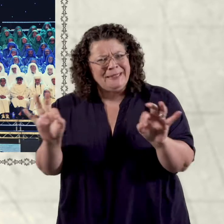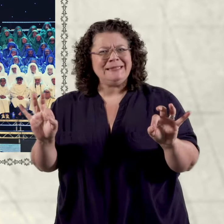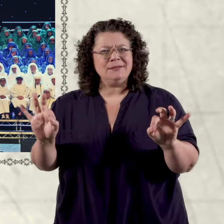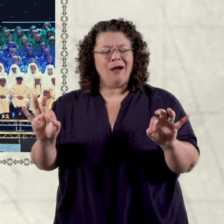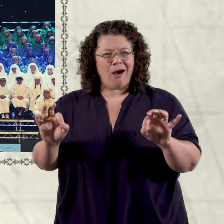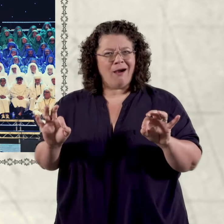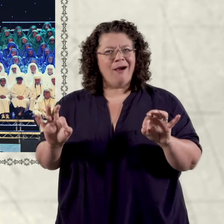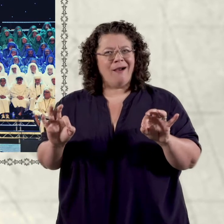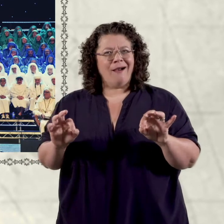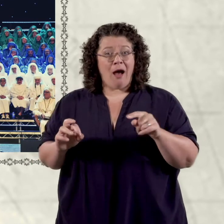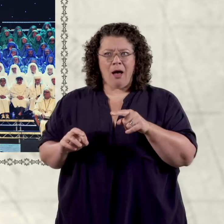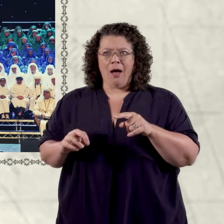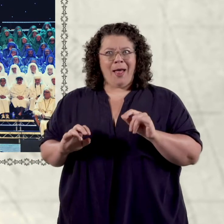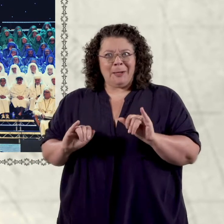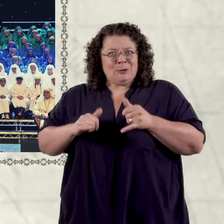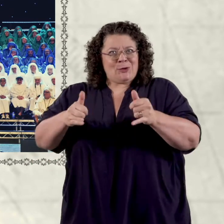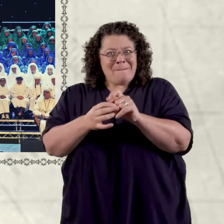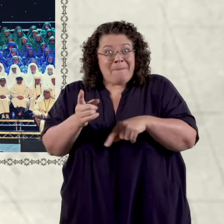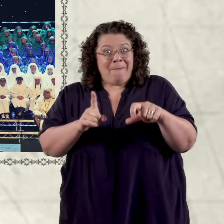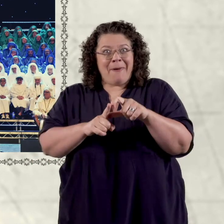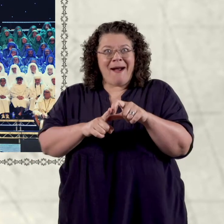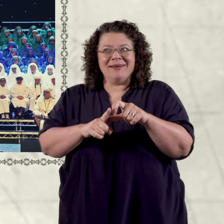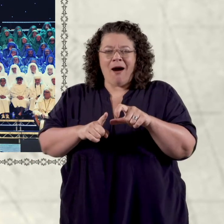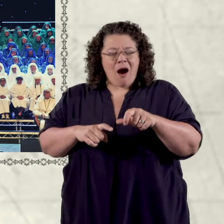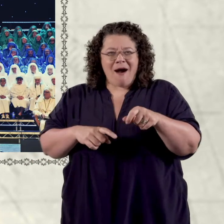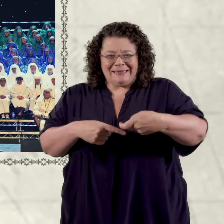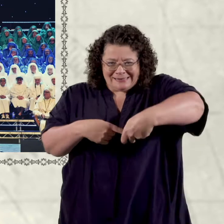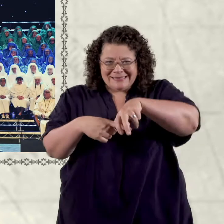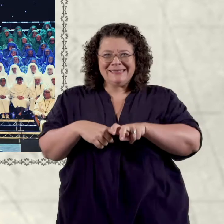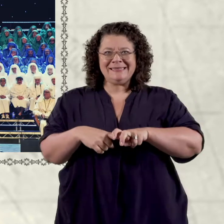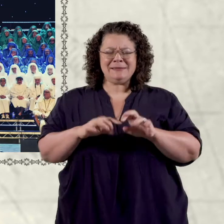adwaedd, a oes heddwch. Heddwch!